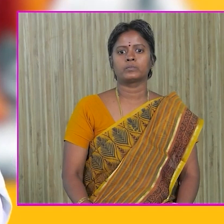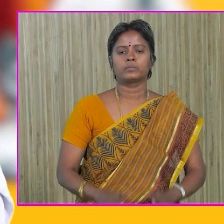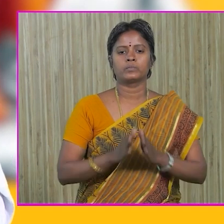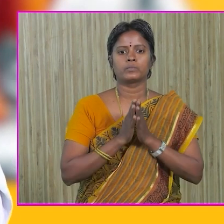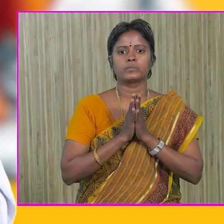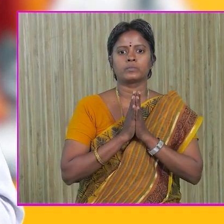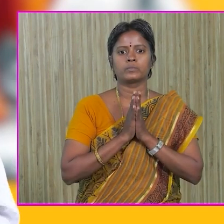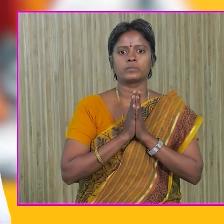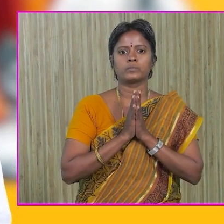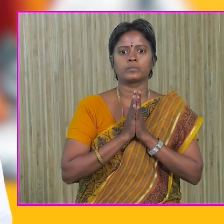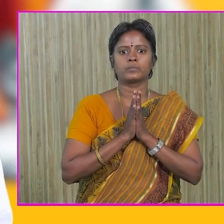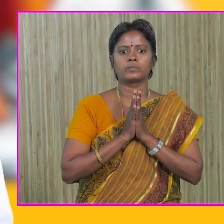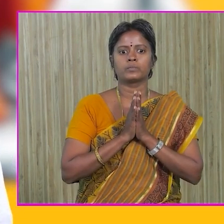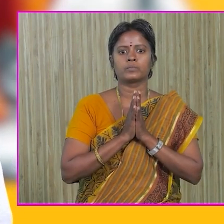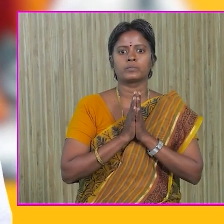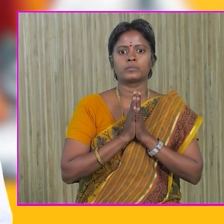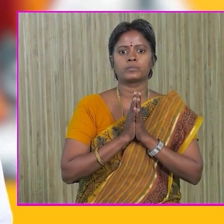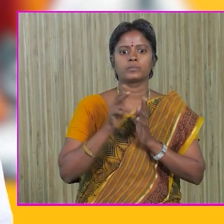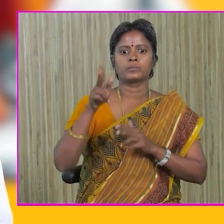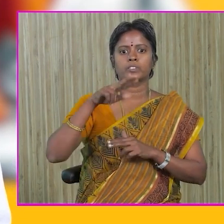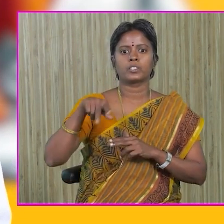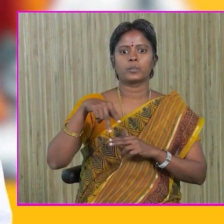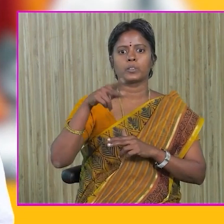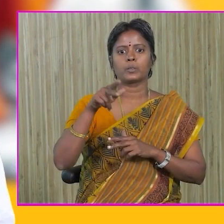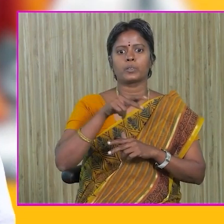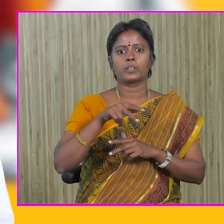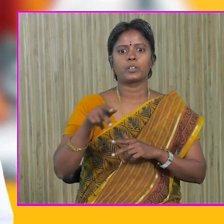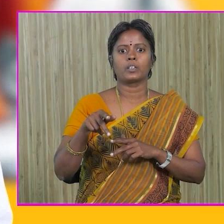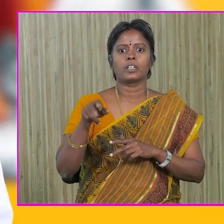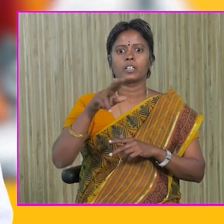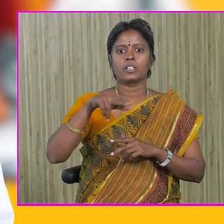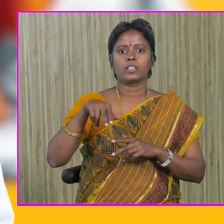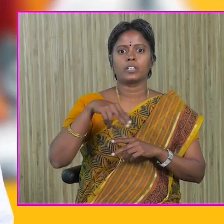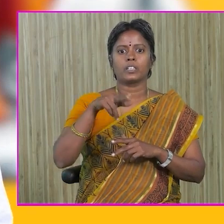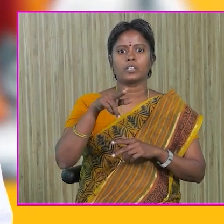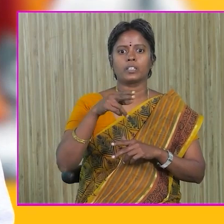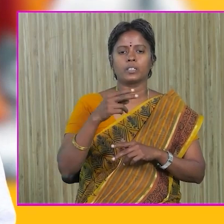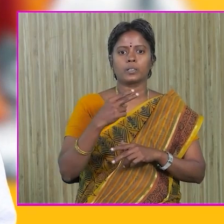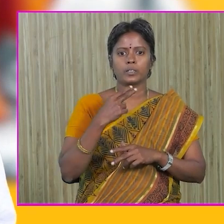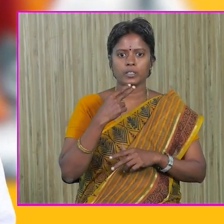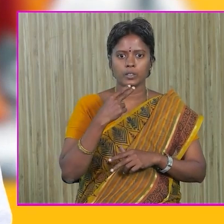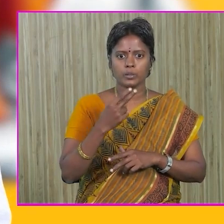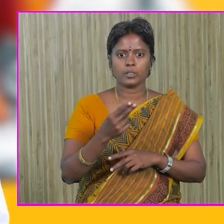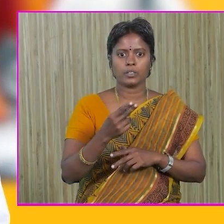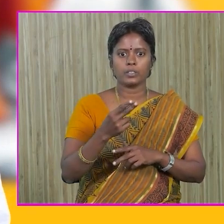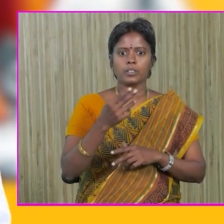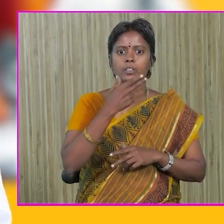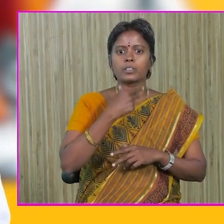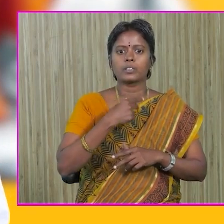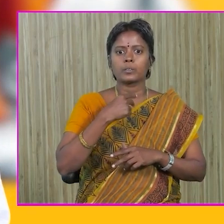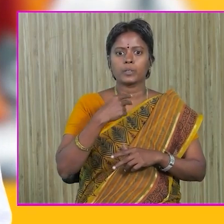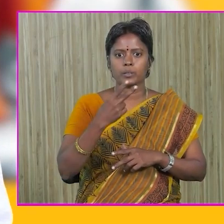வணக்கம். எட்டாம் வகுப்பு மாணவர்களுக்கான இயல் எட்டில் திருக்குறள் பார்க்க போகிறோம். நமது